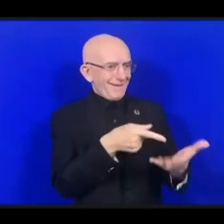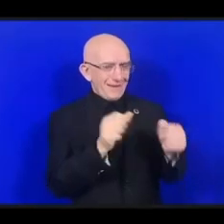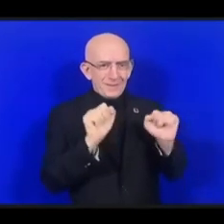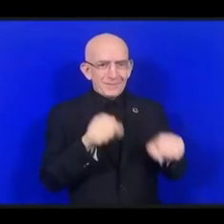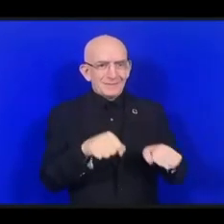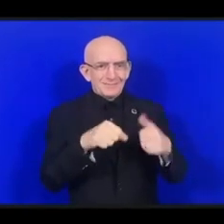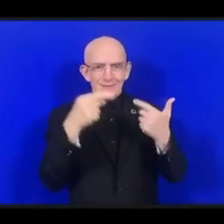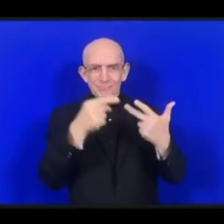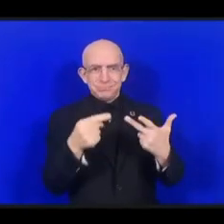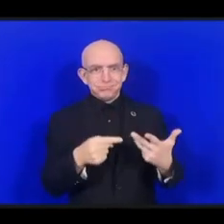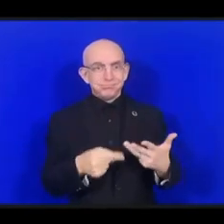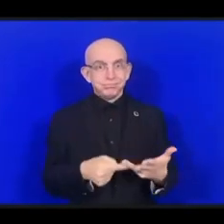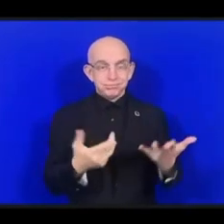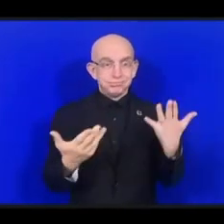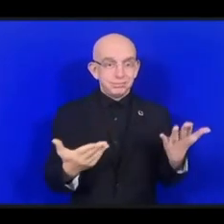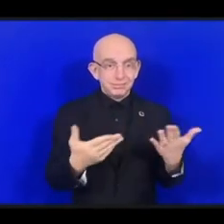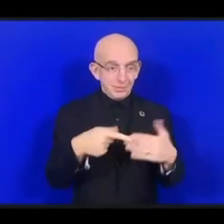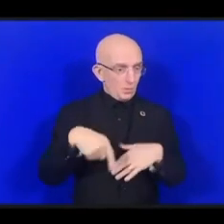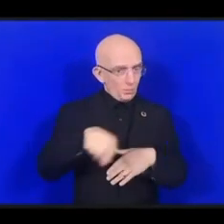从